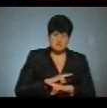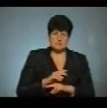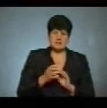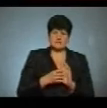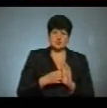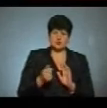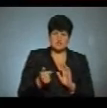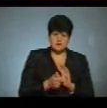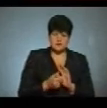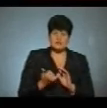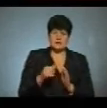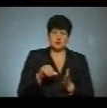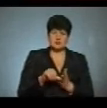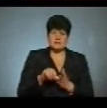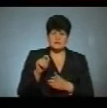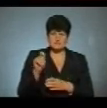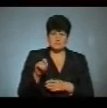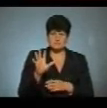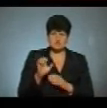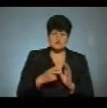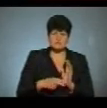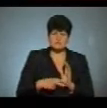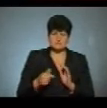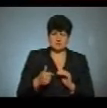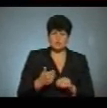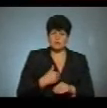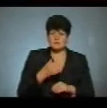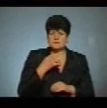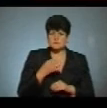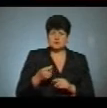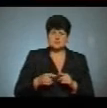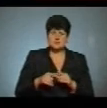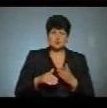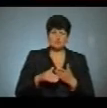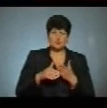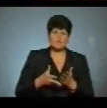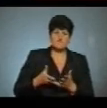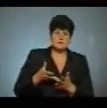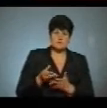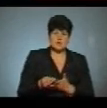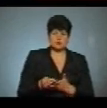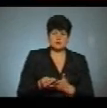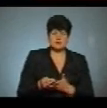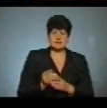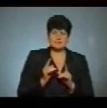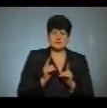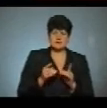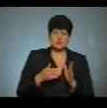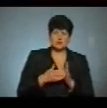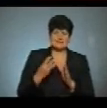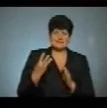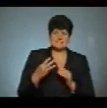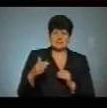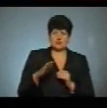900 гривень. І для учасників війни – 570 гривень. Хочу зазначити, що ця допомога виплачується включно до 30